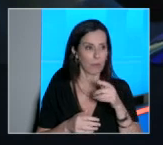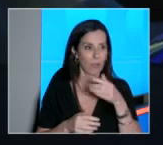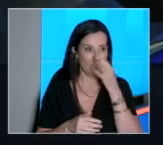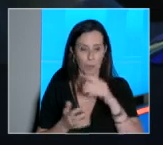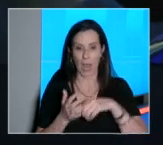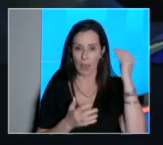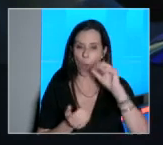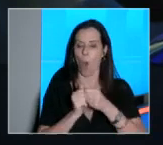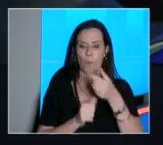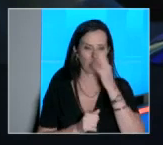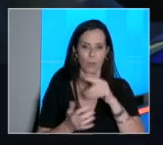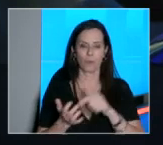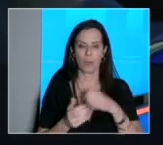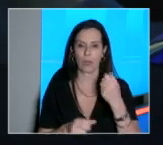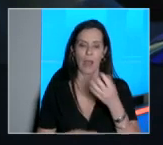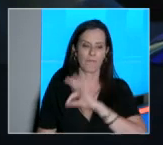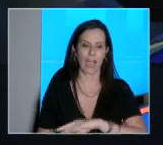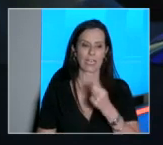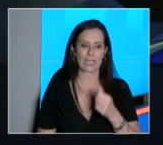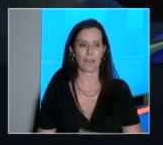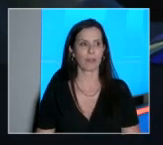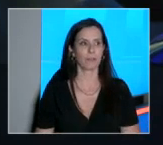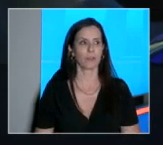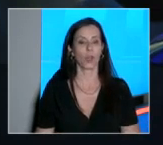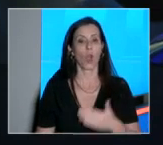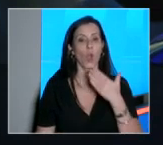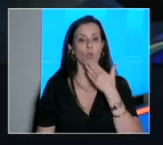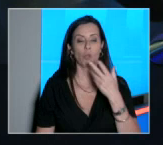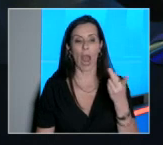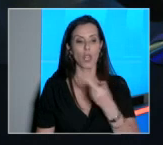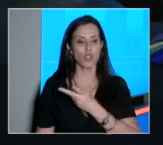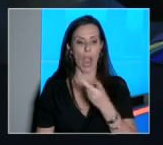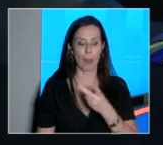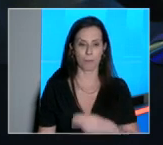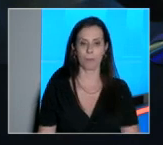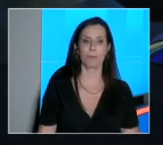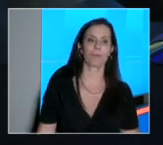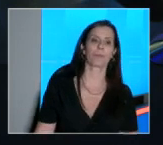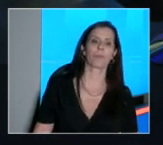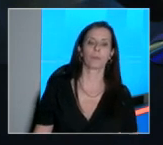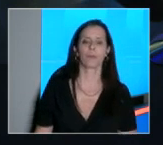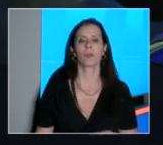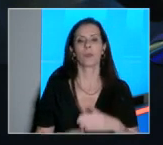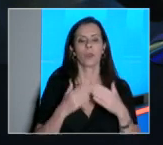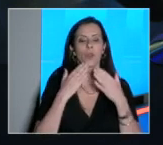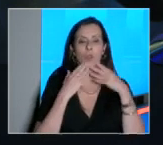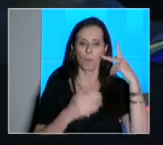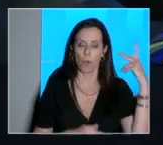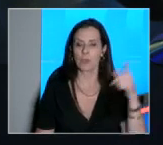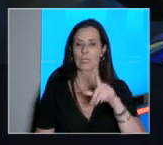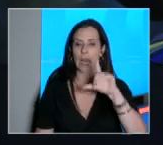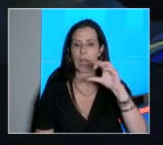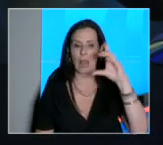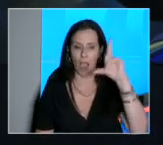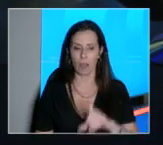גבוהה, ובין אם הם יגרו רק בשביל לעשות כסף. אני רוצה להודות לשניכם, פרופסור דן בן דוד, נשיא מוסד שורש למחקר כלכלי חברתי, פרופסור ילך